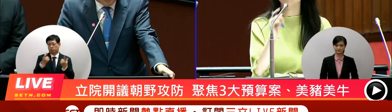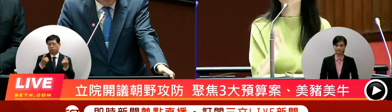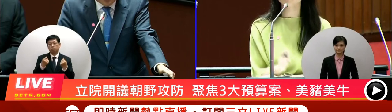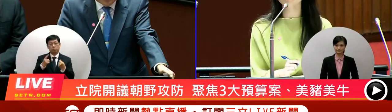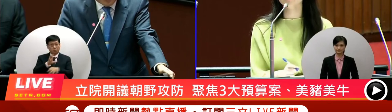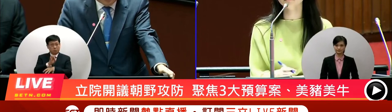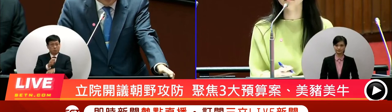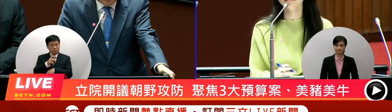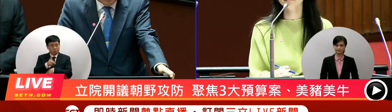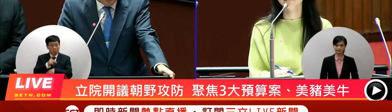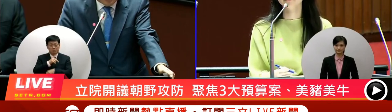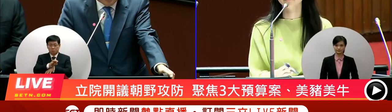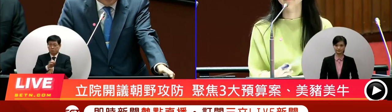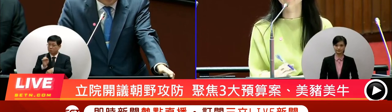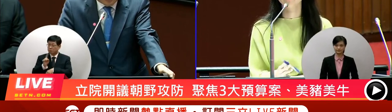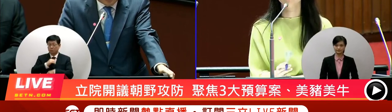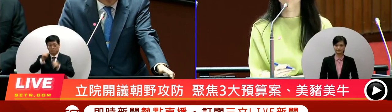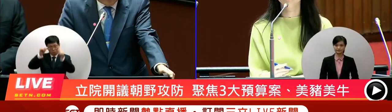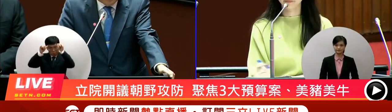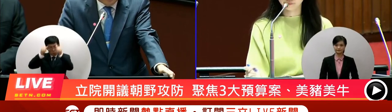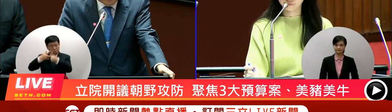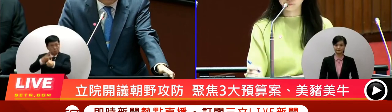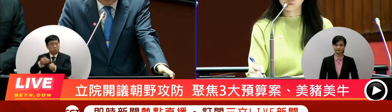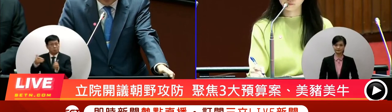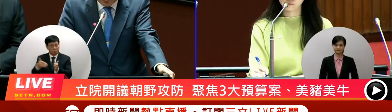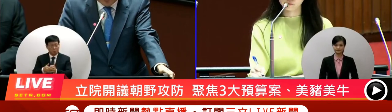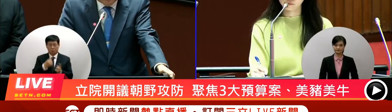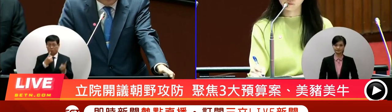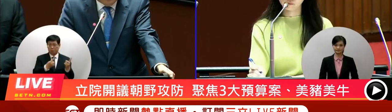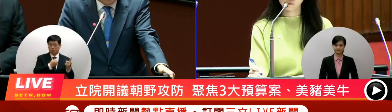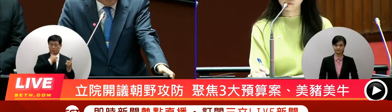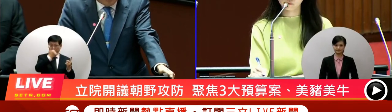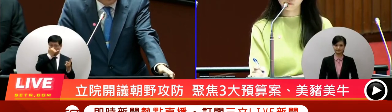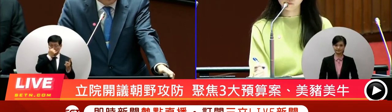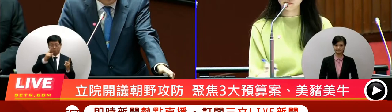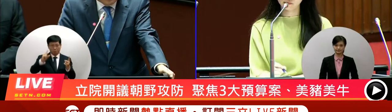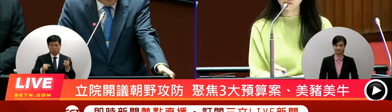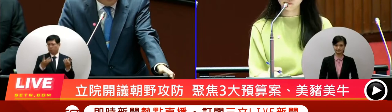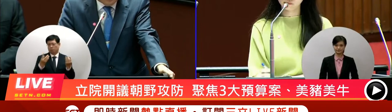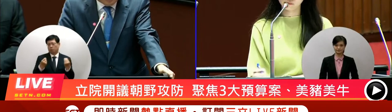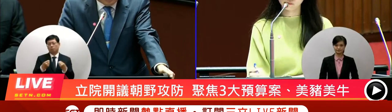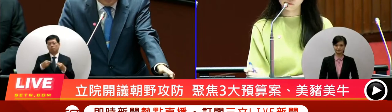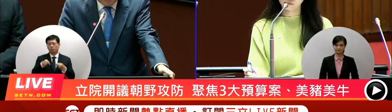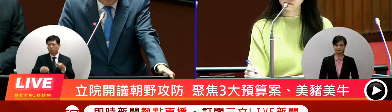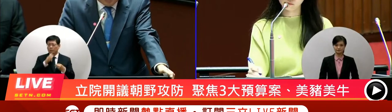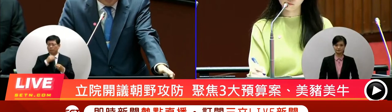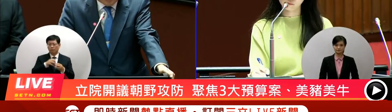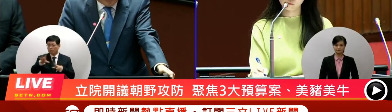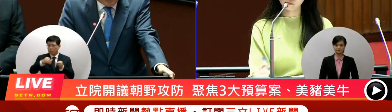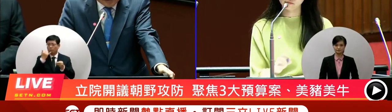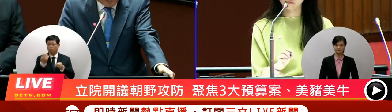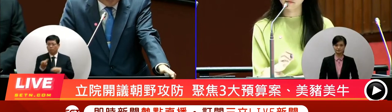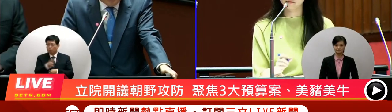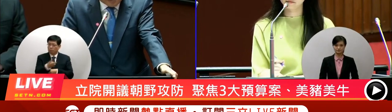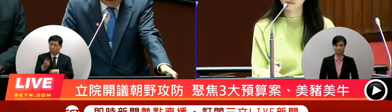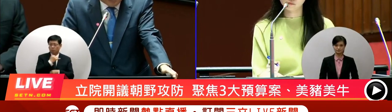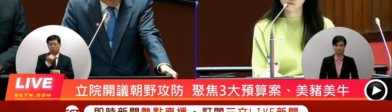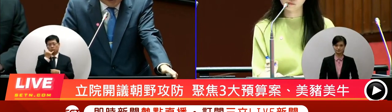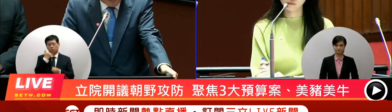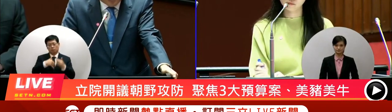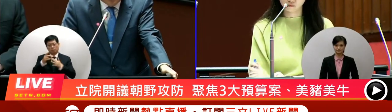学的证据表示说在牛肉的莱克多巴胺的影响比猪肉要来的小，所以这里面这个资料的是可以相关科学性可